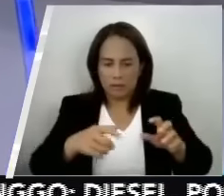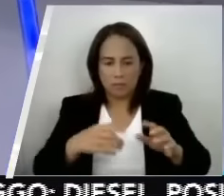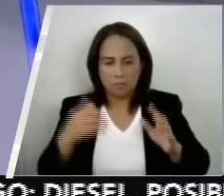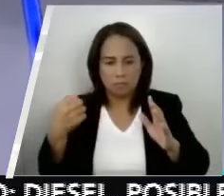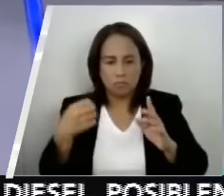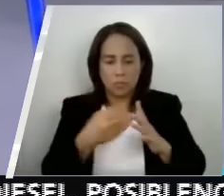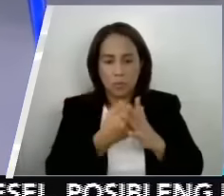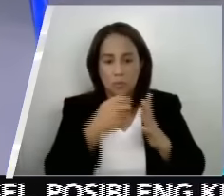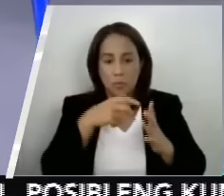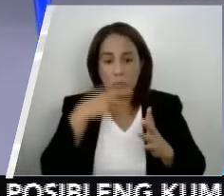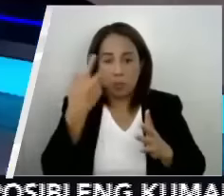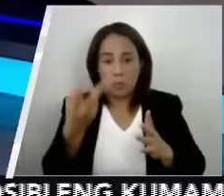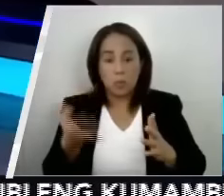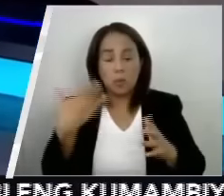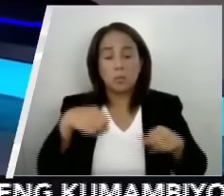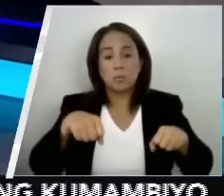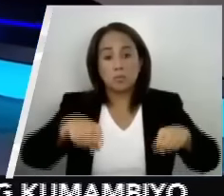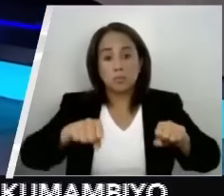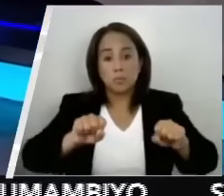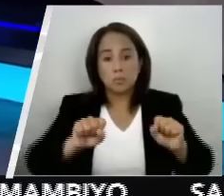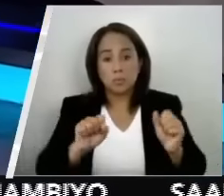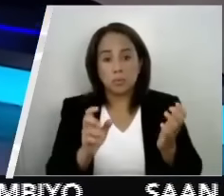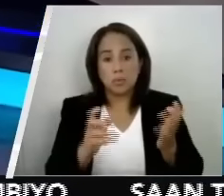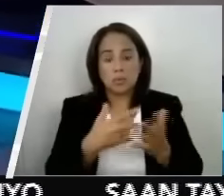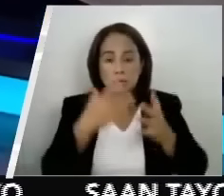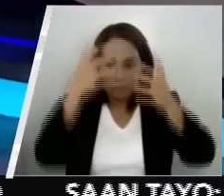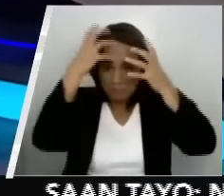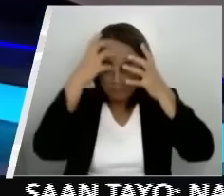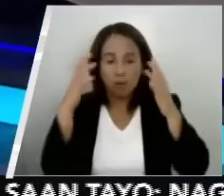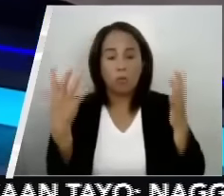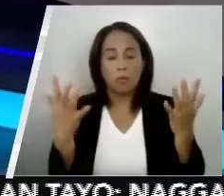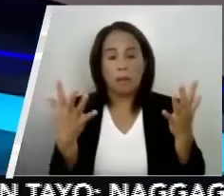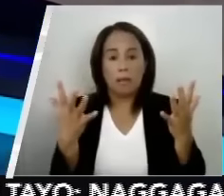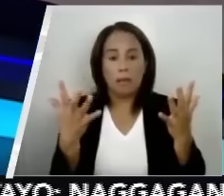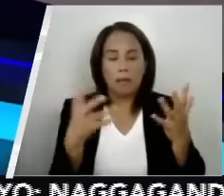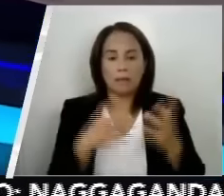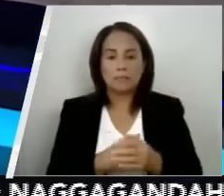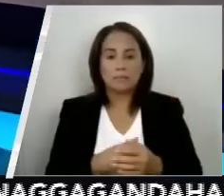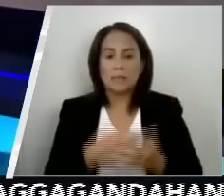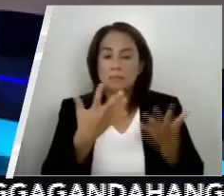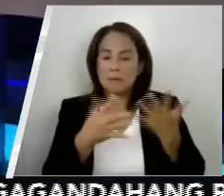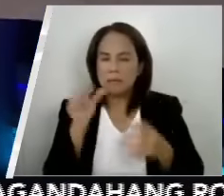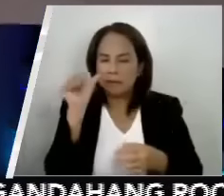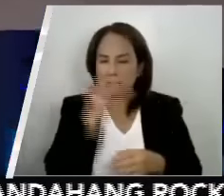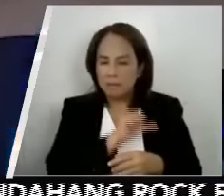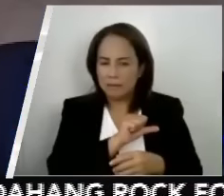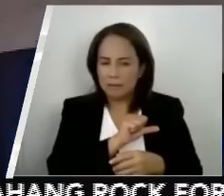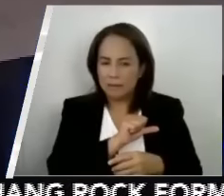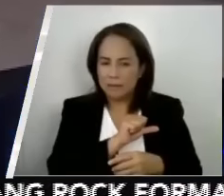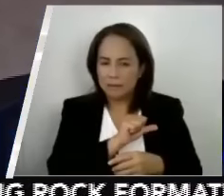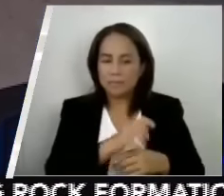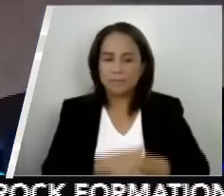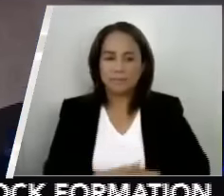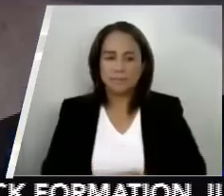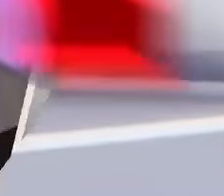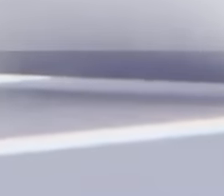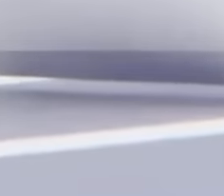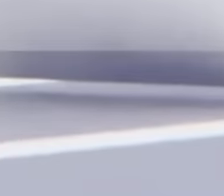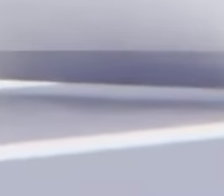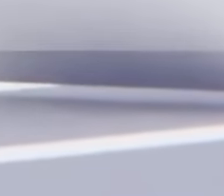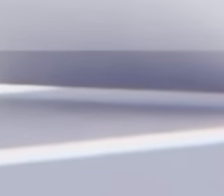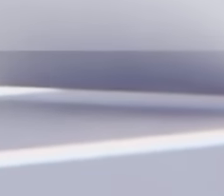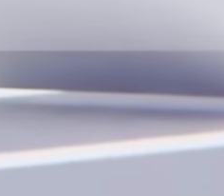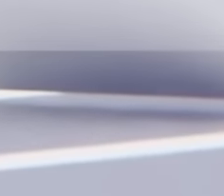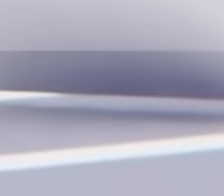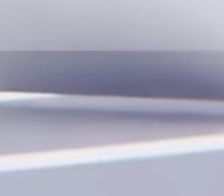bumagsak habang nagmamaneho. Walang suot na helmet ang rider na hinihinalang nakainom. Nakatutok si Denise Abante ng GMA Regional